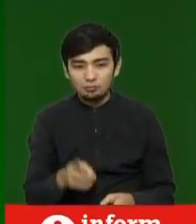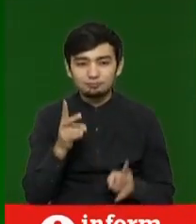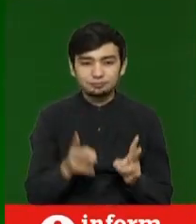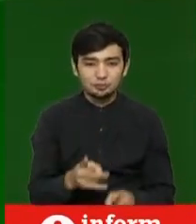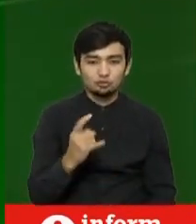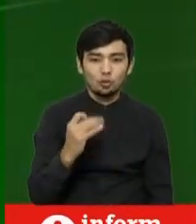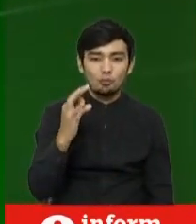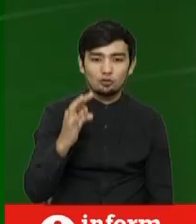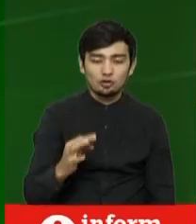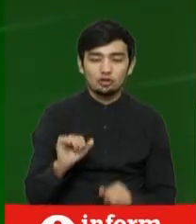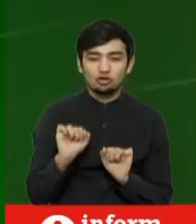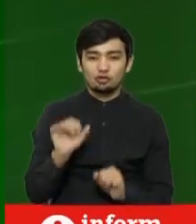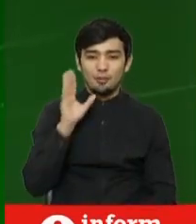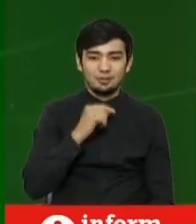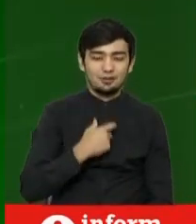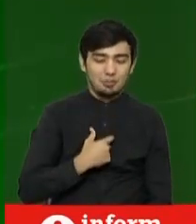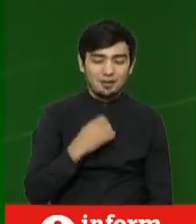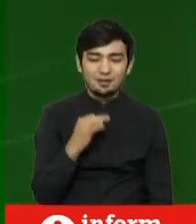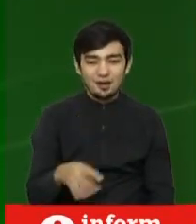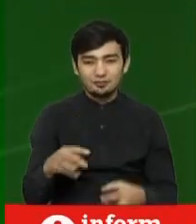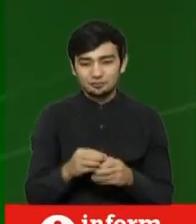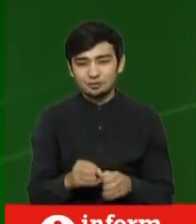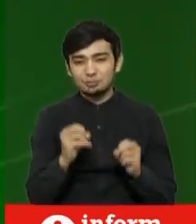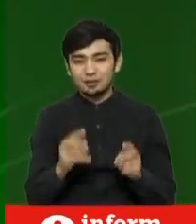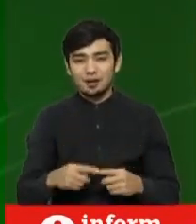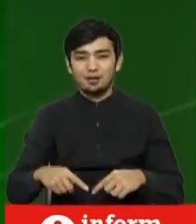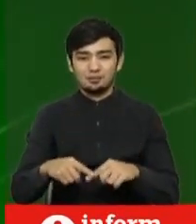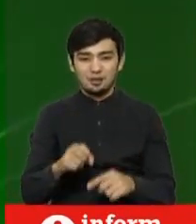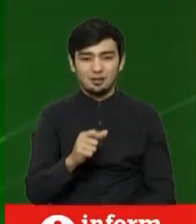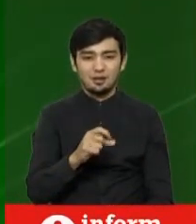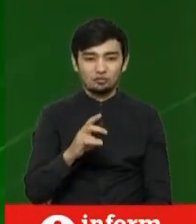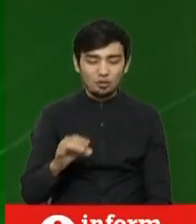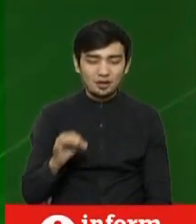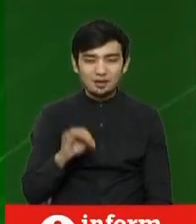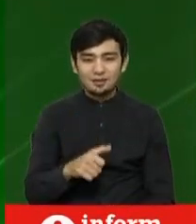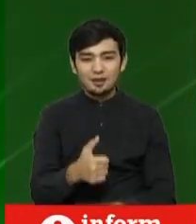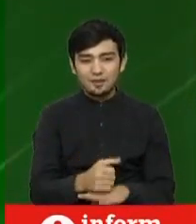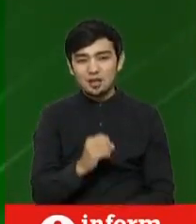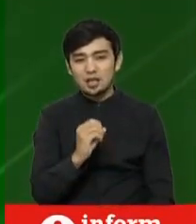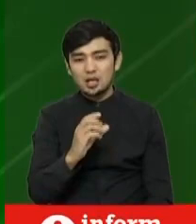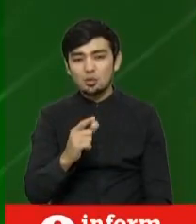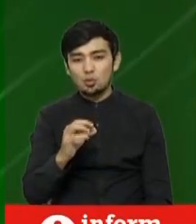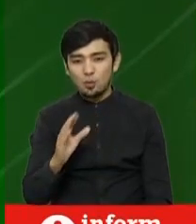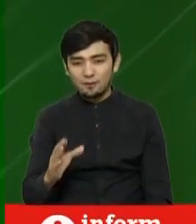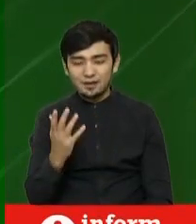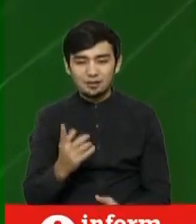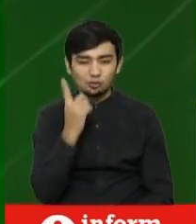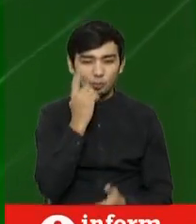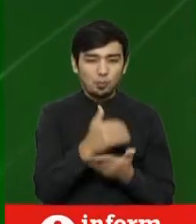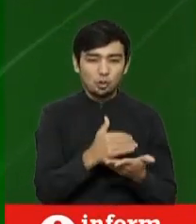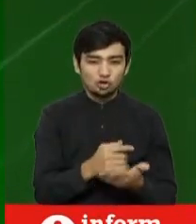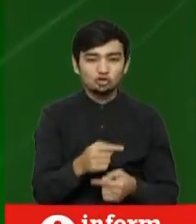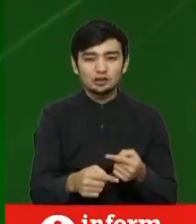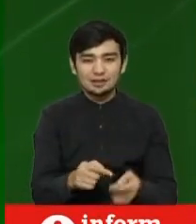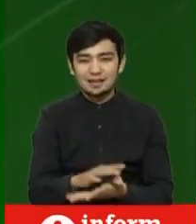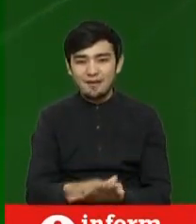түсуден 100% қорғайды деді қаржы нарығын реттеу агенттігінің өкілдері. Бастысы тұрғын Егов порталы не мобильді қосымшасы арқылы